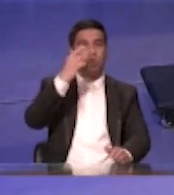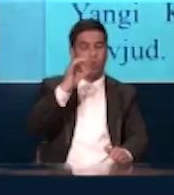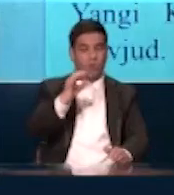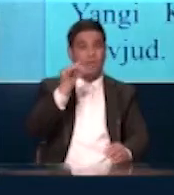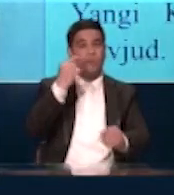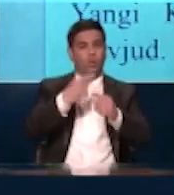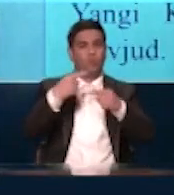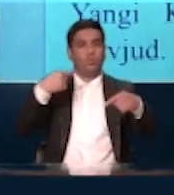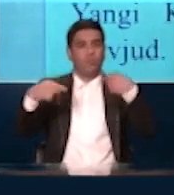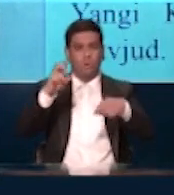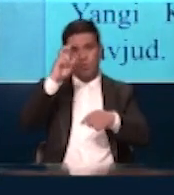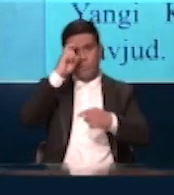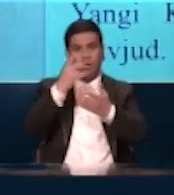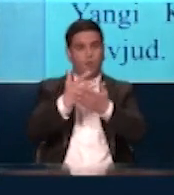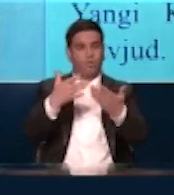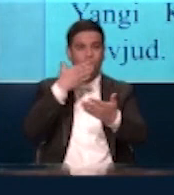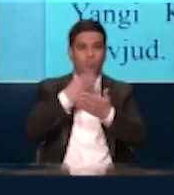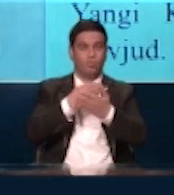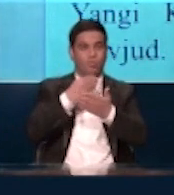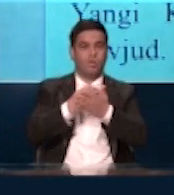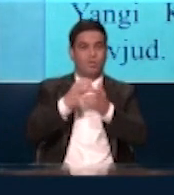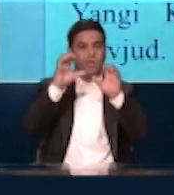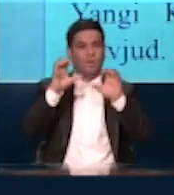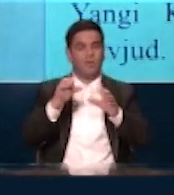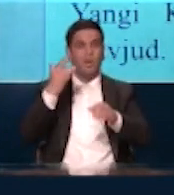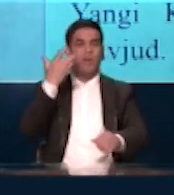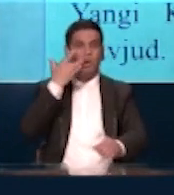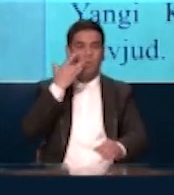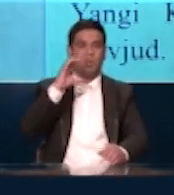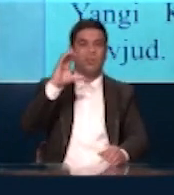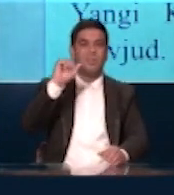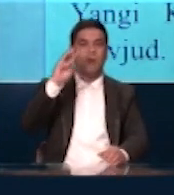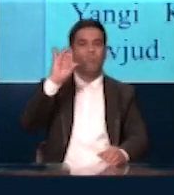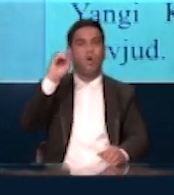va turli davlatlarning qator mustamlaka hududlari, masalan, Amerika Samoasi,